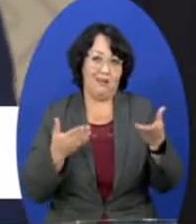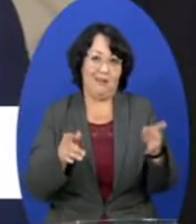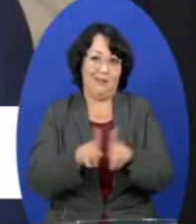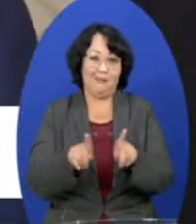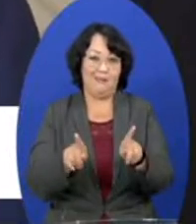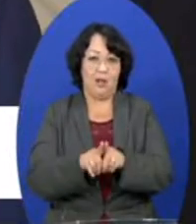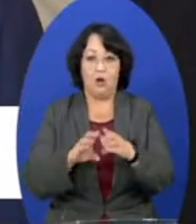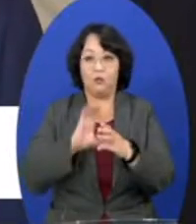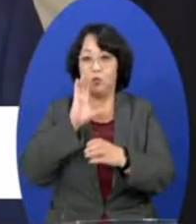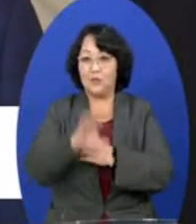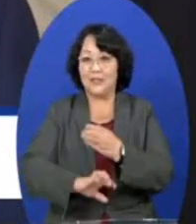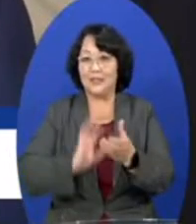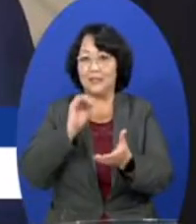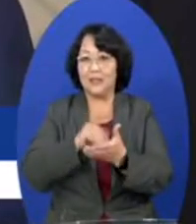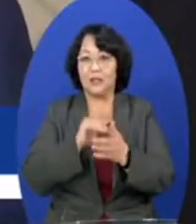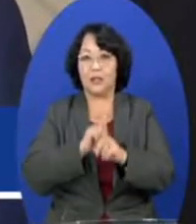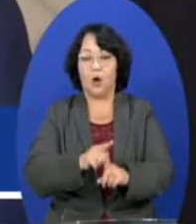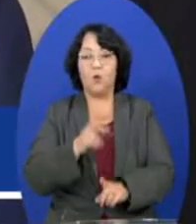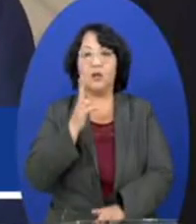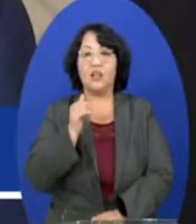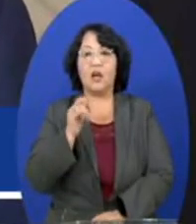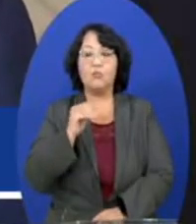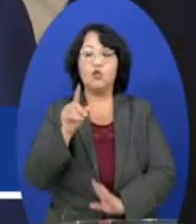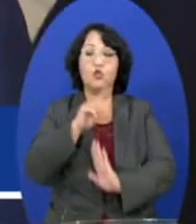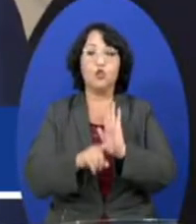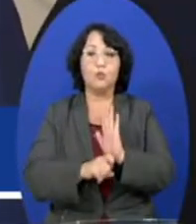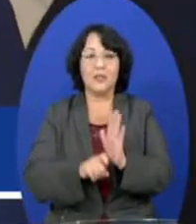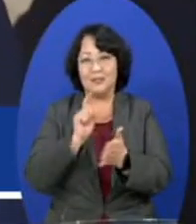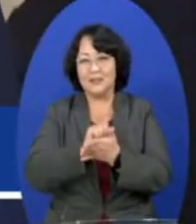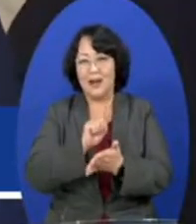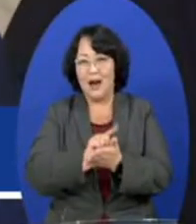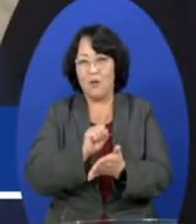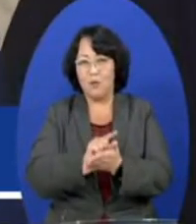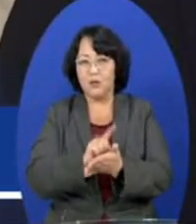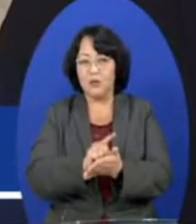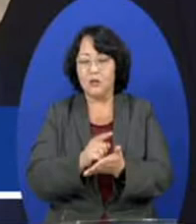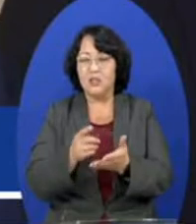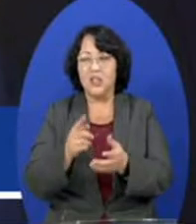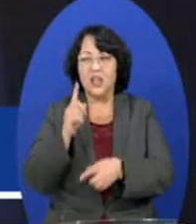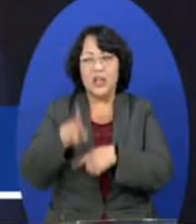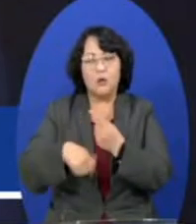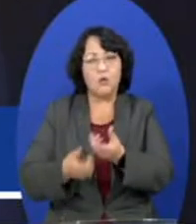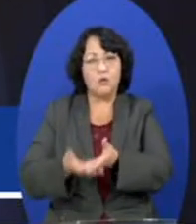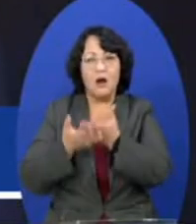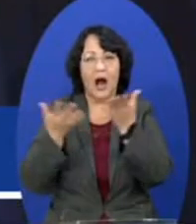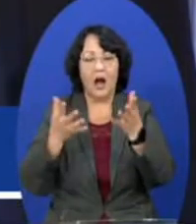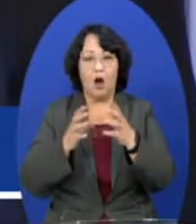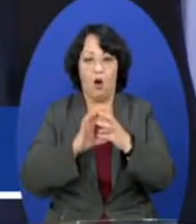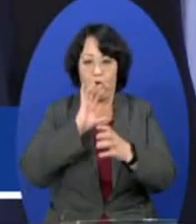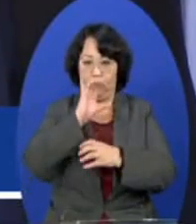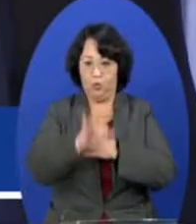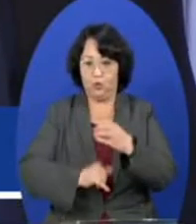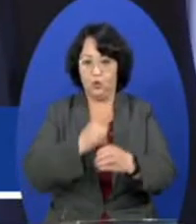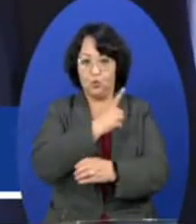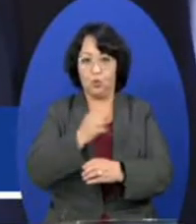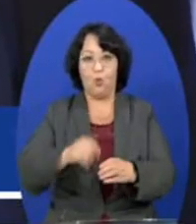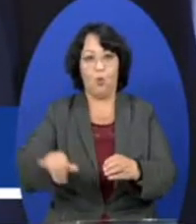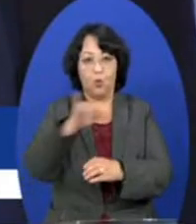Кембрижийн хөтөлбөрийг яагаад миний одоо яриад оруулах хэрэг гэдэг энэ үндэсний хөтөлбөр өргөх гэдэг байгаа вэ гэхээр дэлхийн 100 гаруй орнд